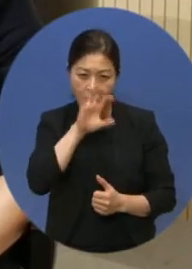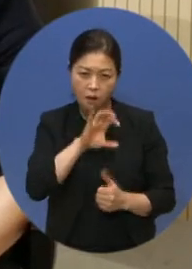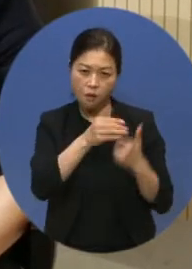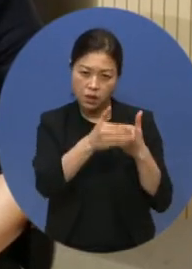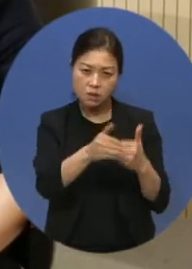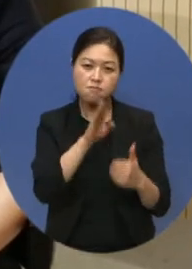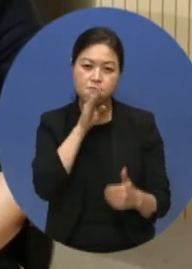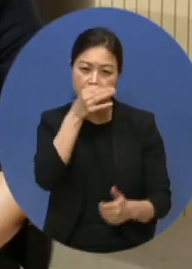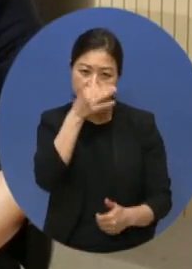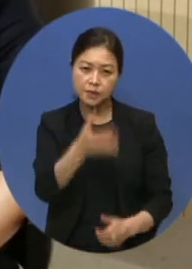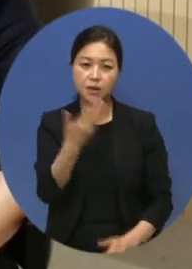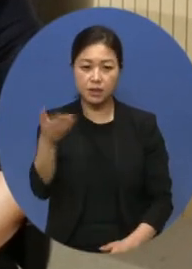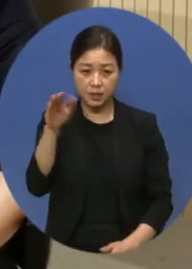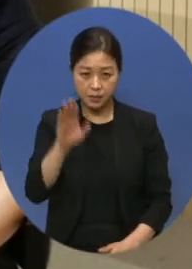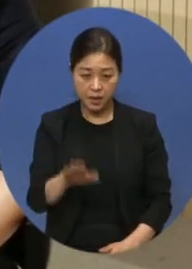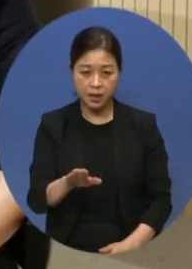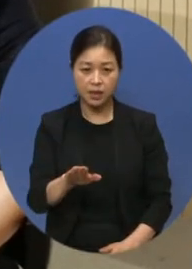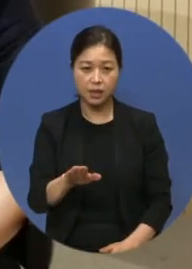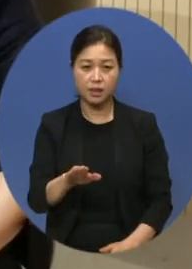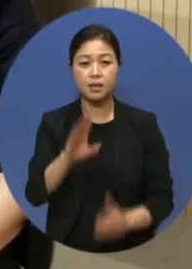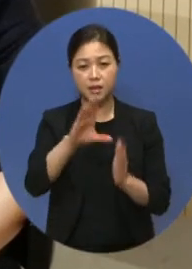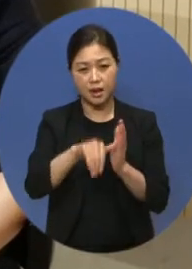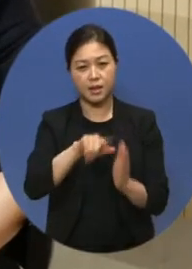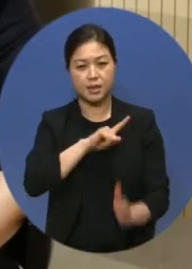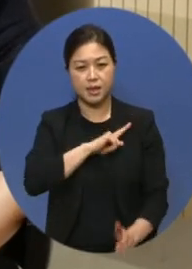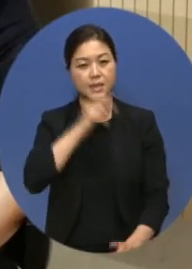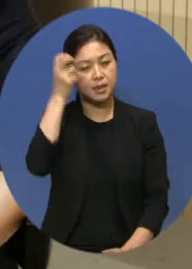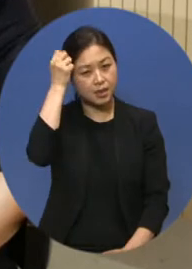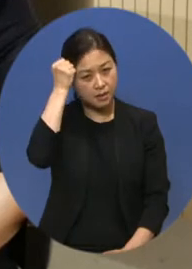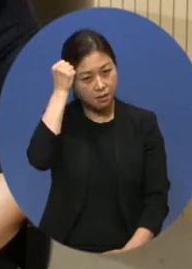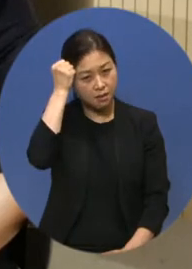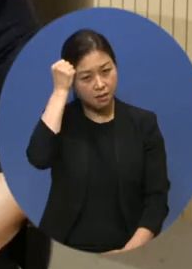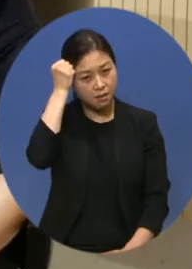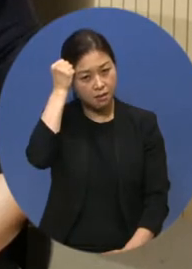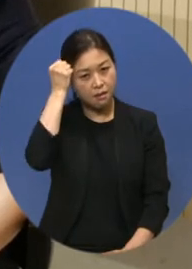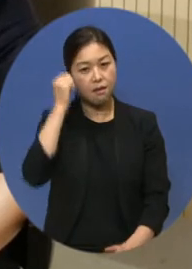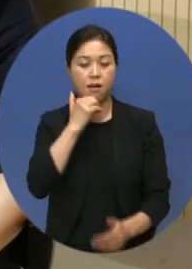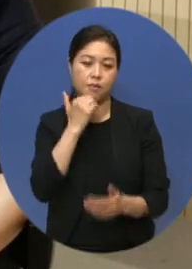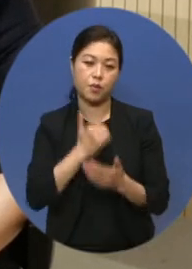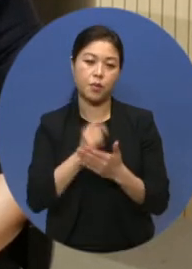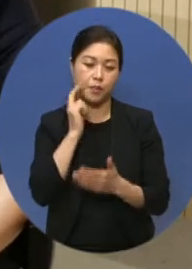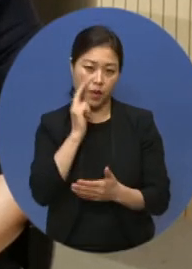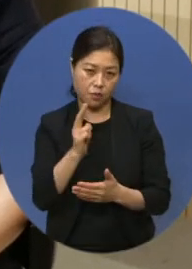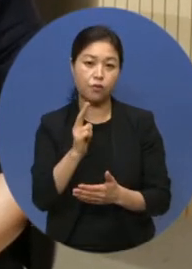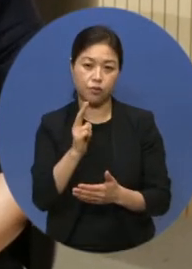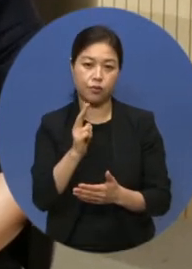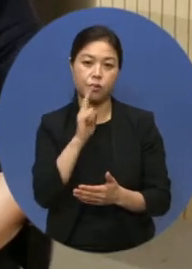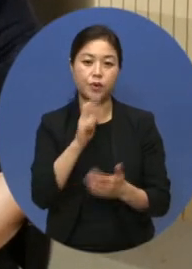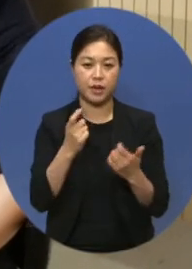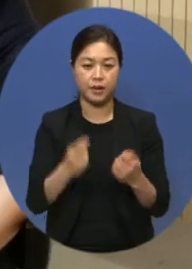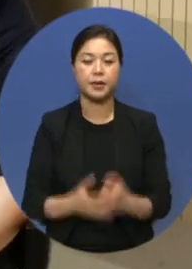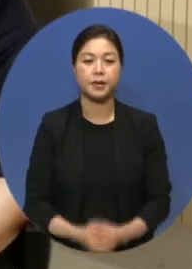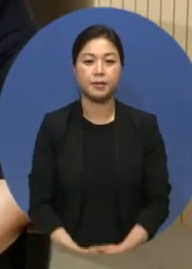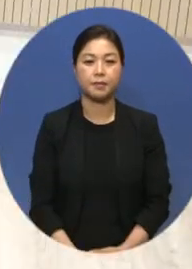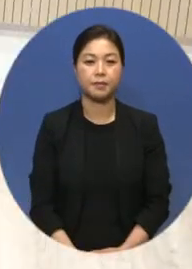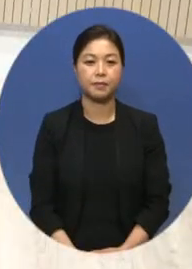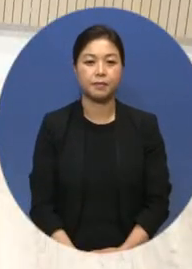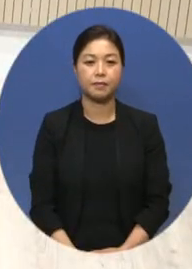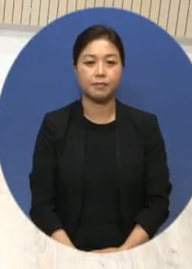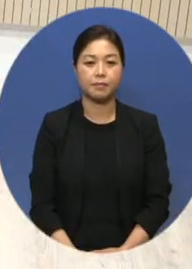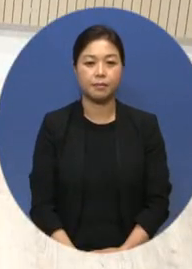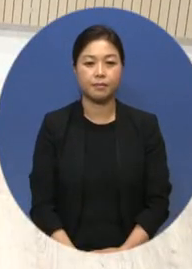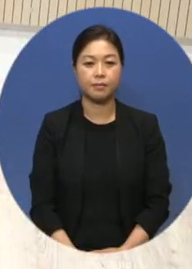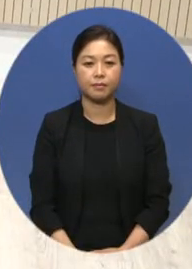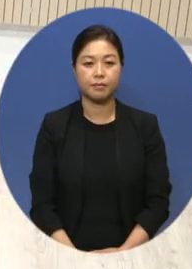연습하는 과정도 너무 힘들었지만 그때가 가장 기억에 남고 감격적인 연주였습니다.